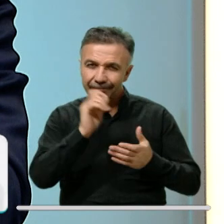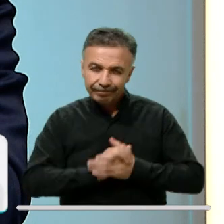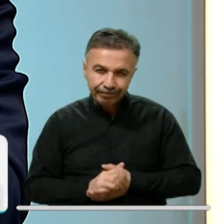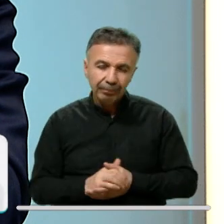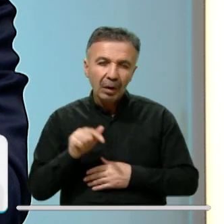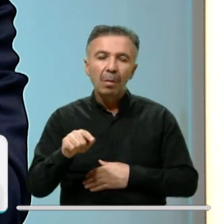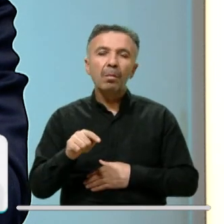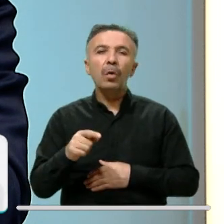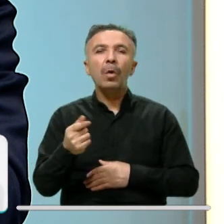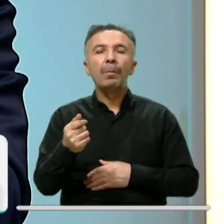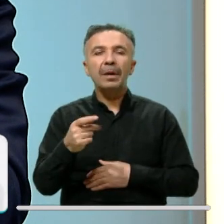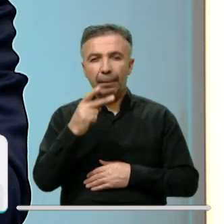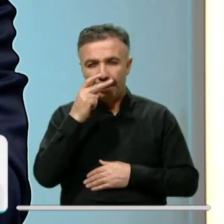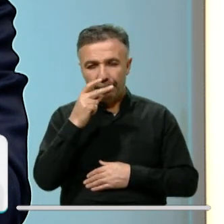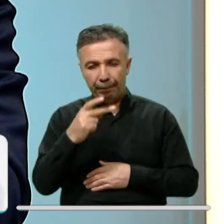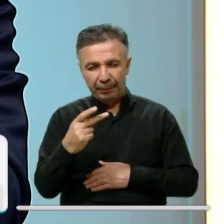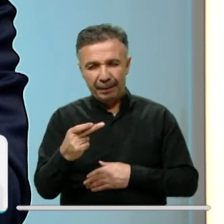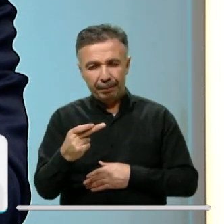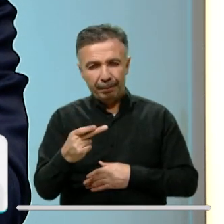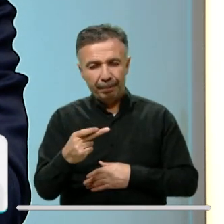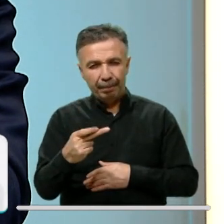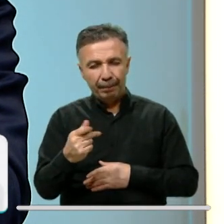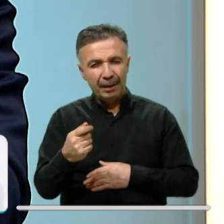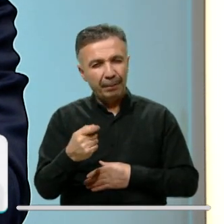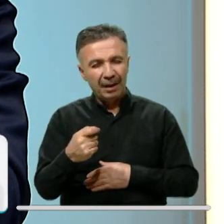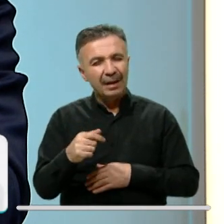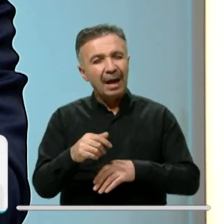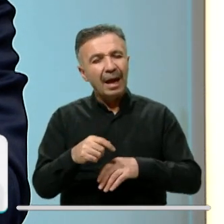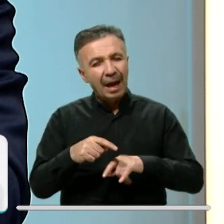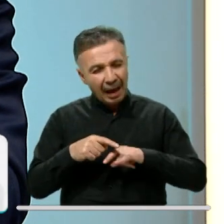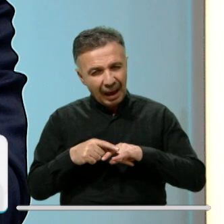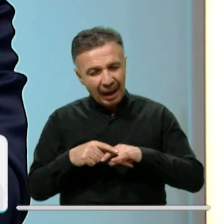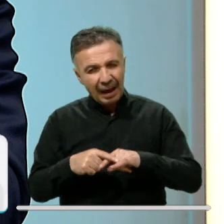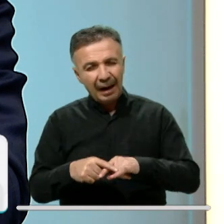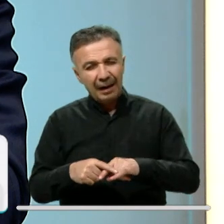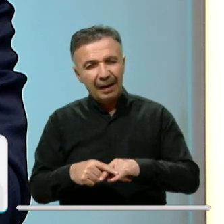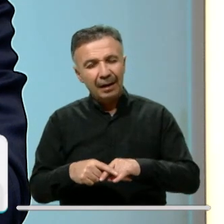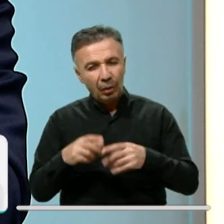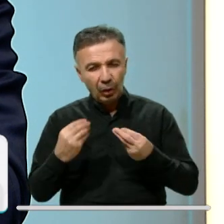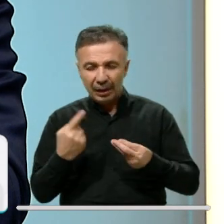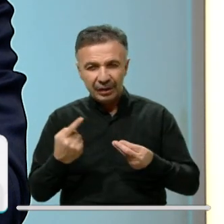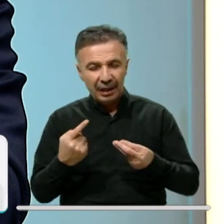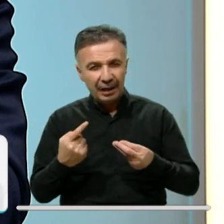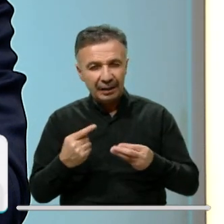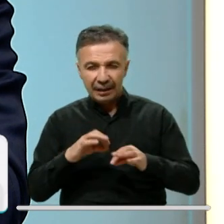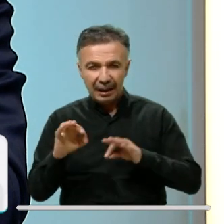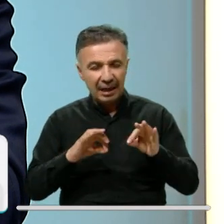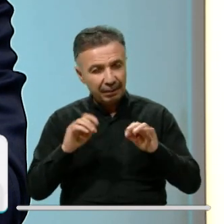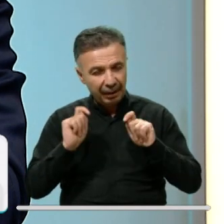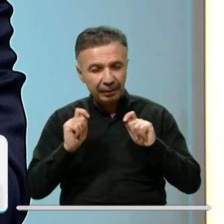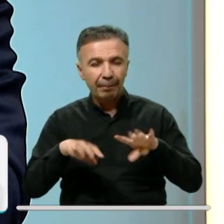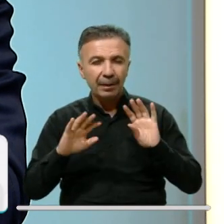Bu primlerin helal alanlarda değerlendirilip değerlendirilmediğidir. Bunu kişiler kendileri